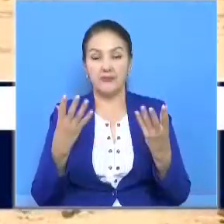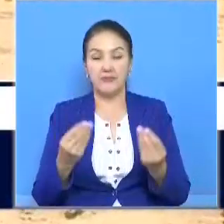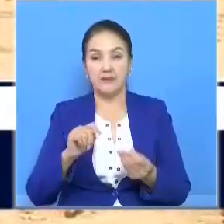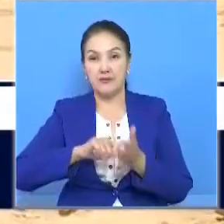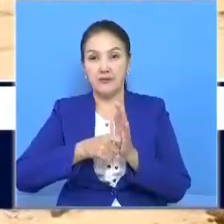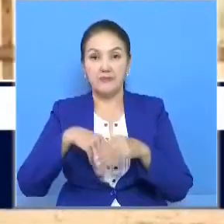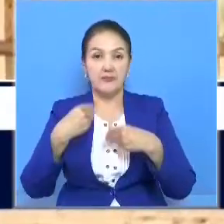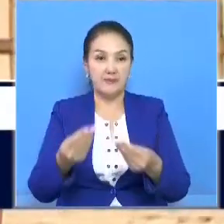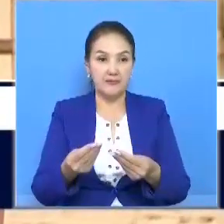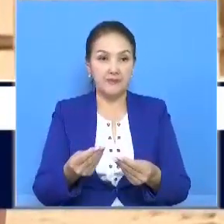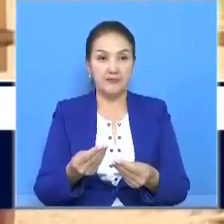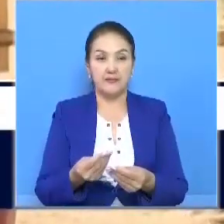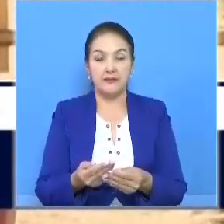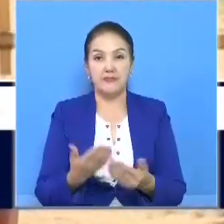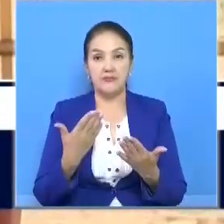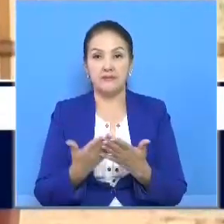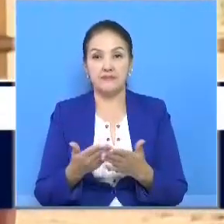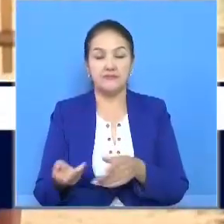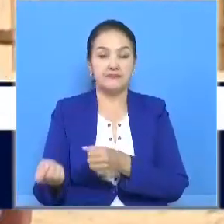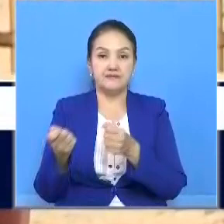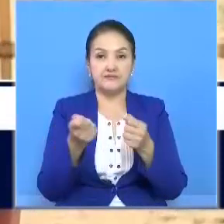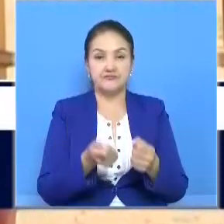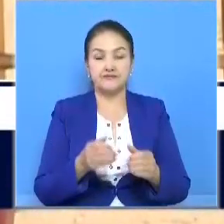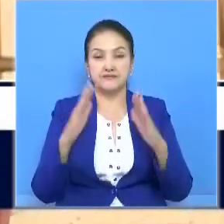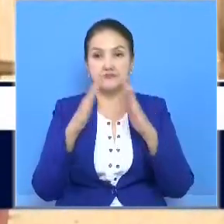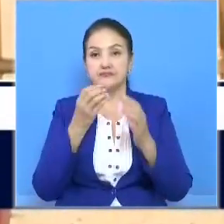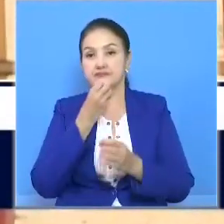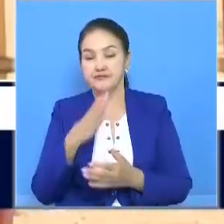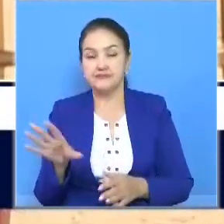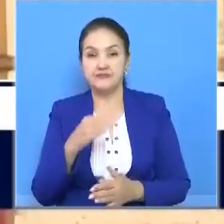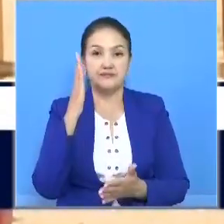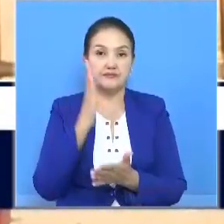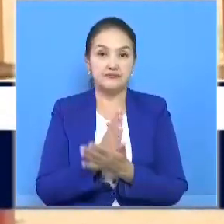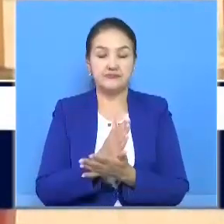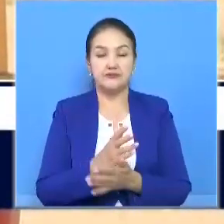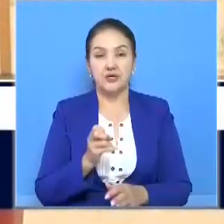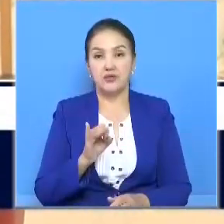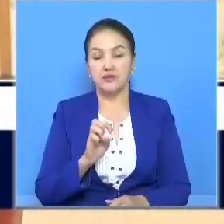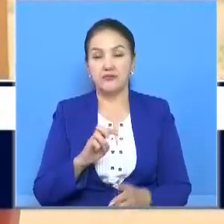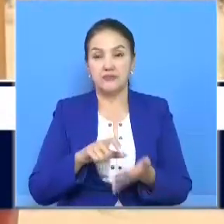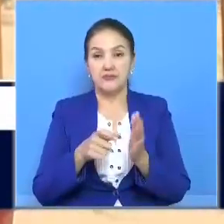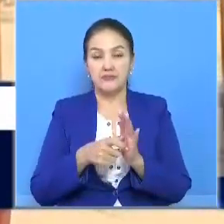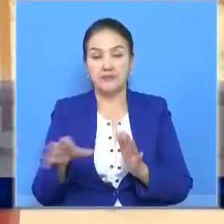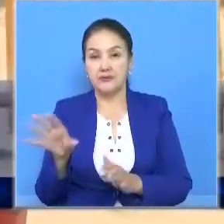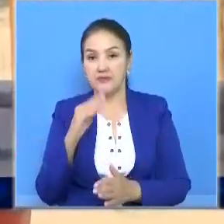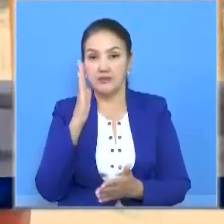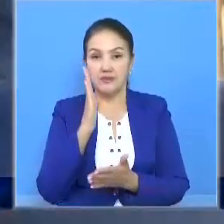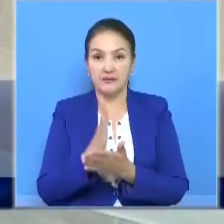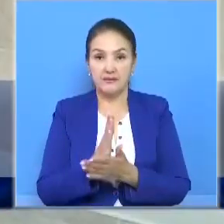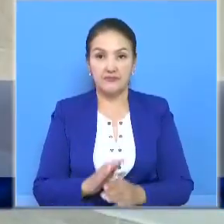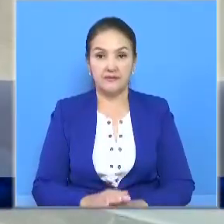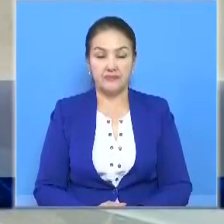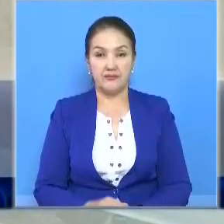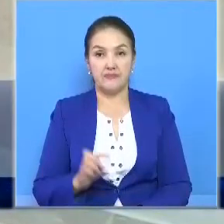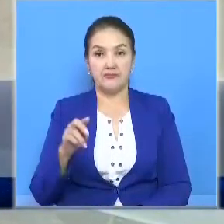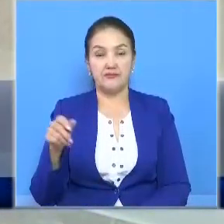17 числа вручили ключи, с тех пор переехали. Дом хороший, все есть, холл, зал, спальня. Все разместились.